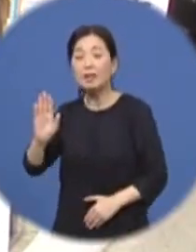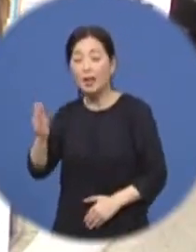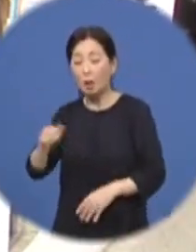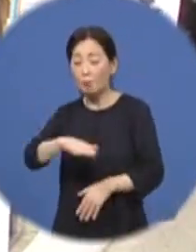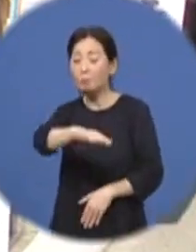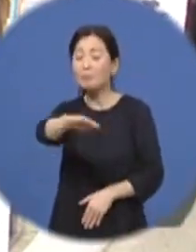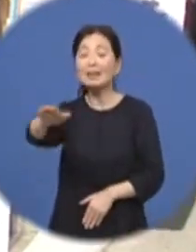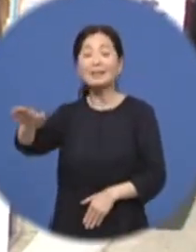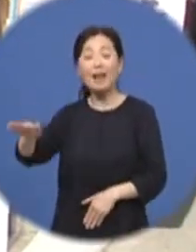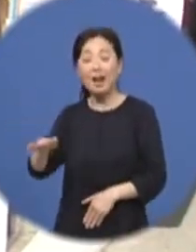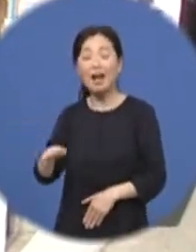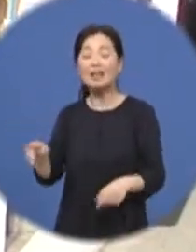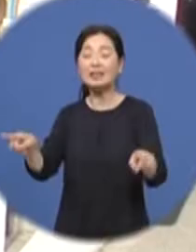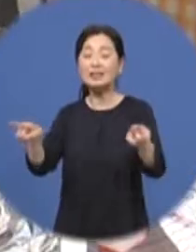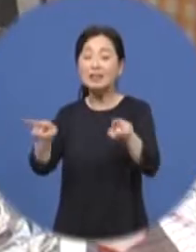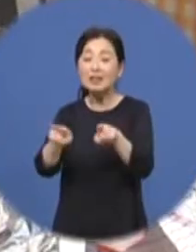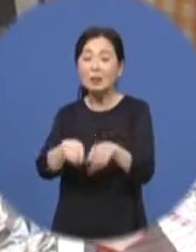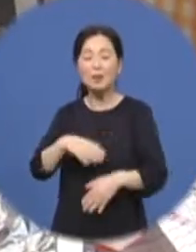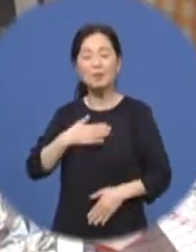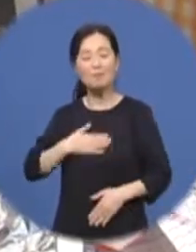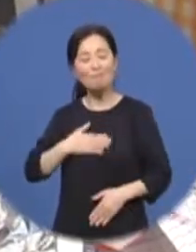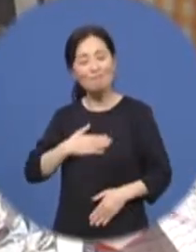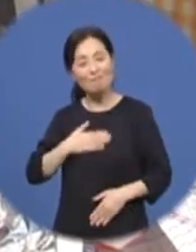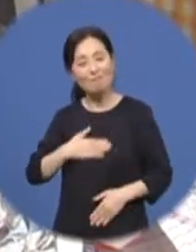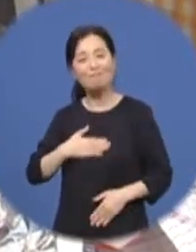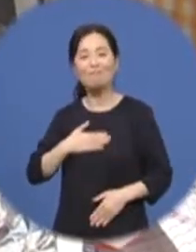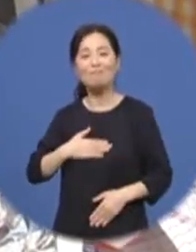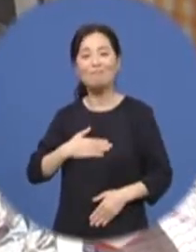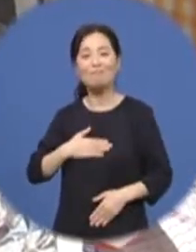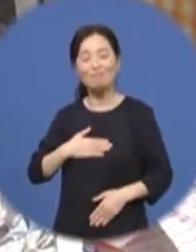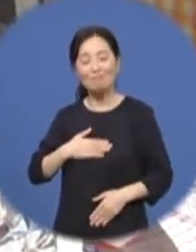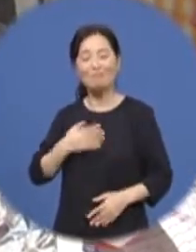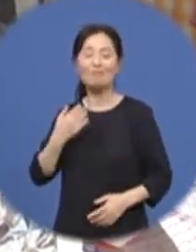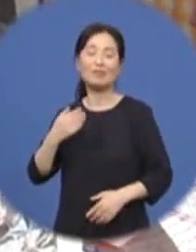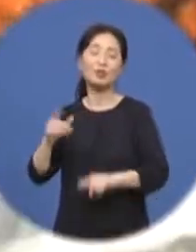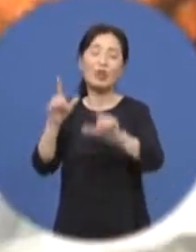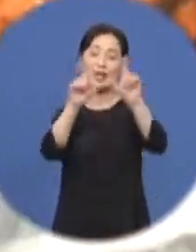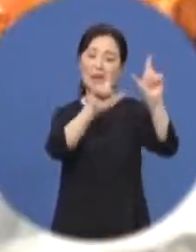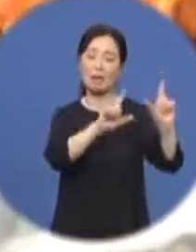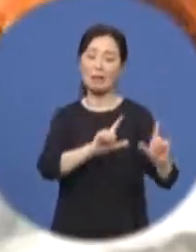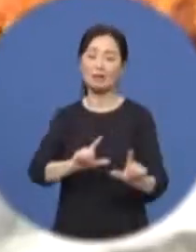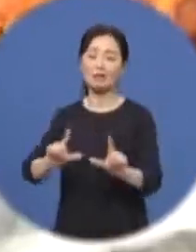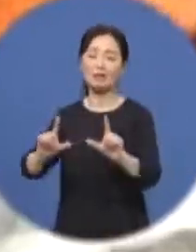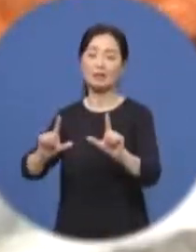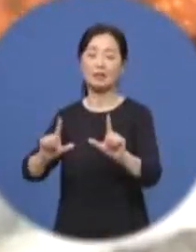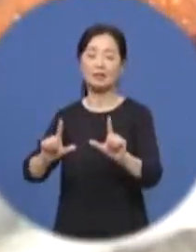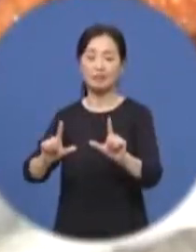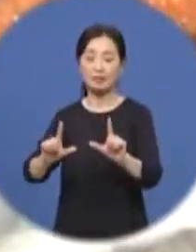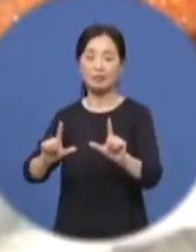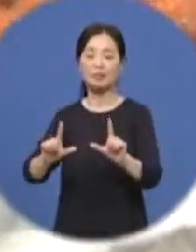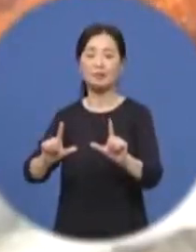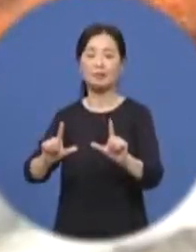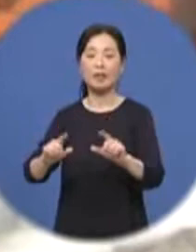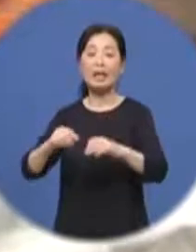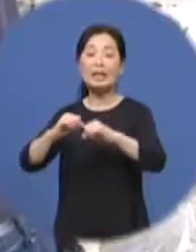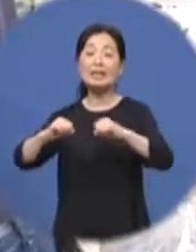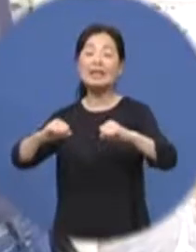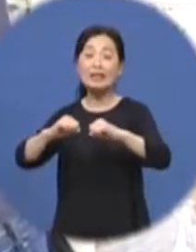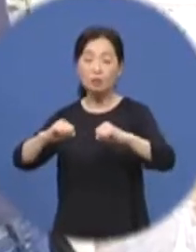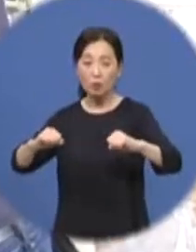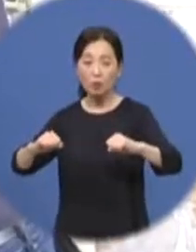く一緒に子どもからお年寄りまで暮らしてるんやと、何よりも生きていくこ